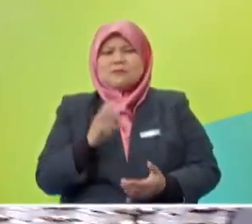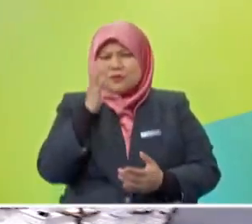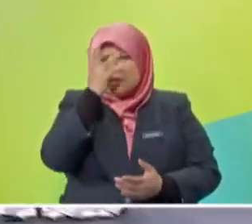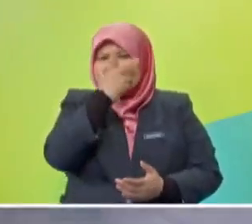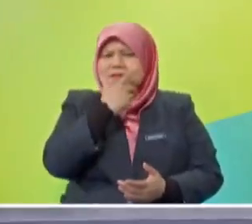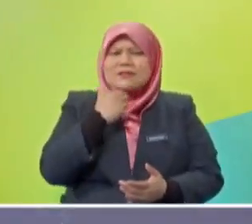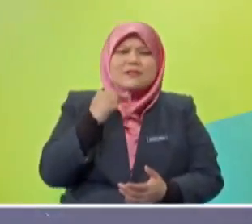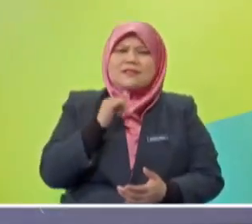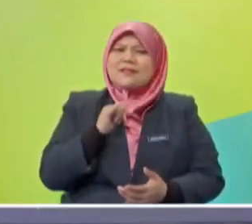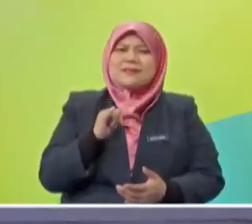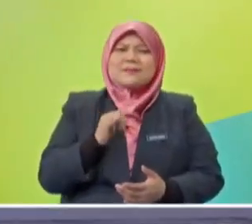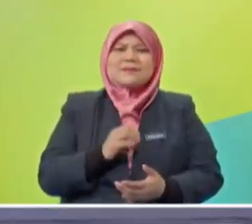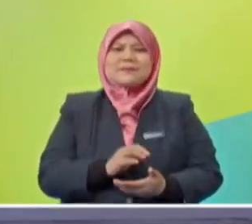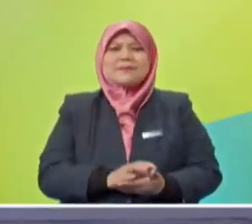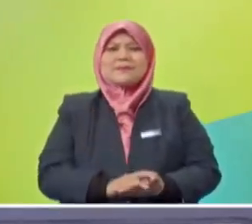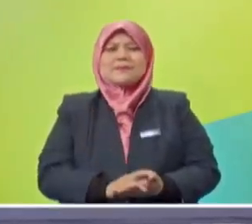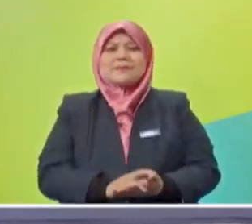Cantiknya.